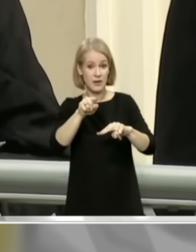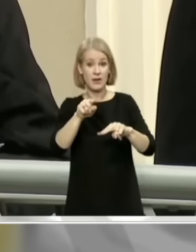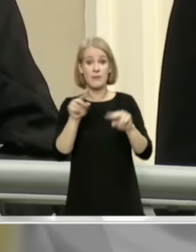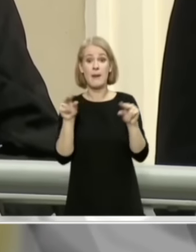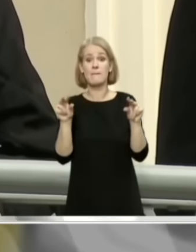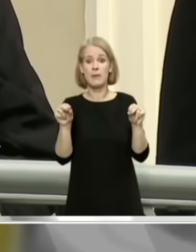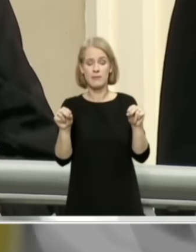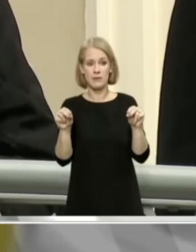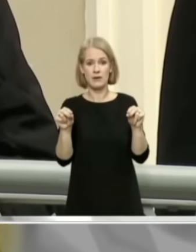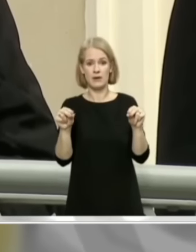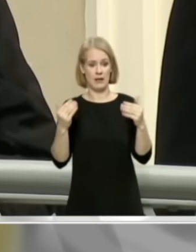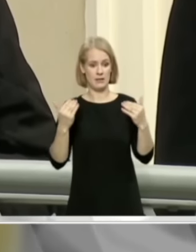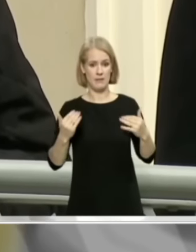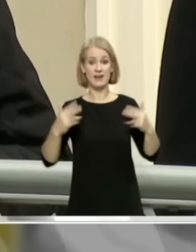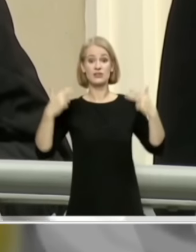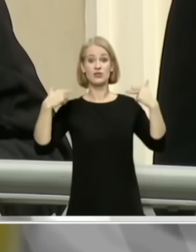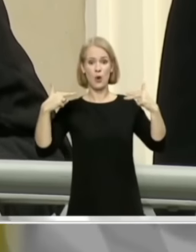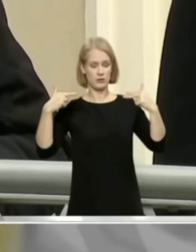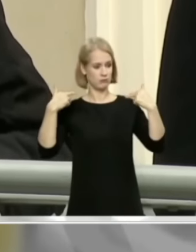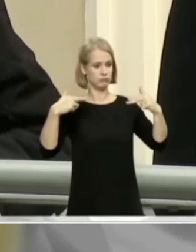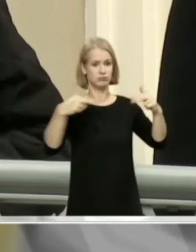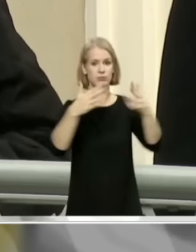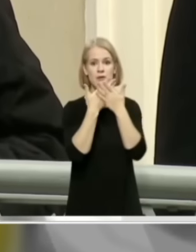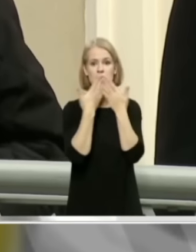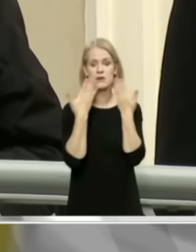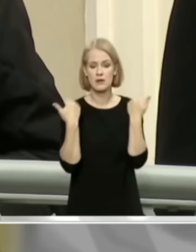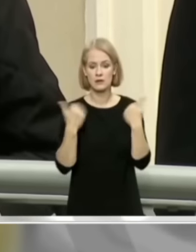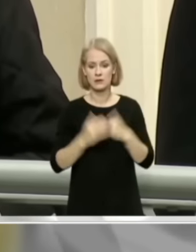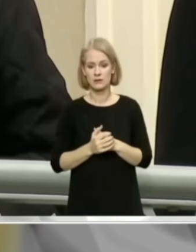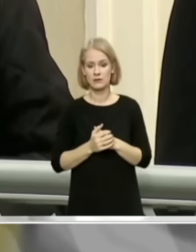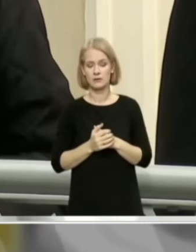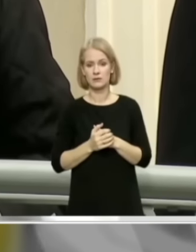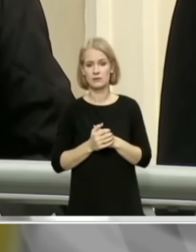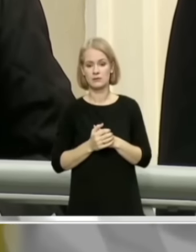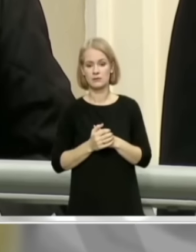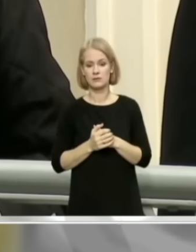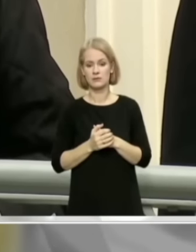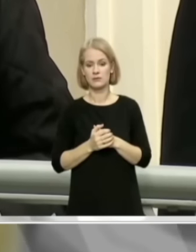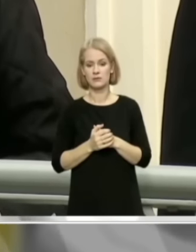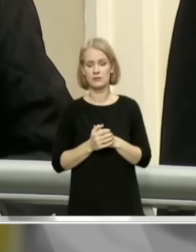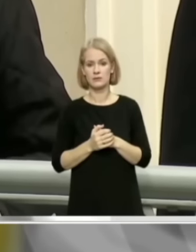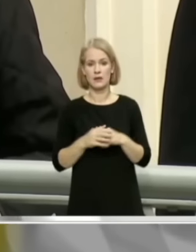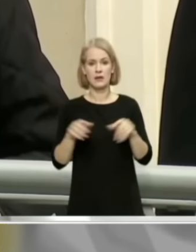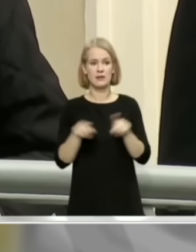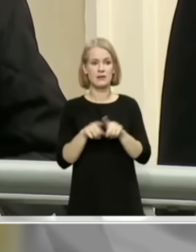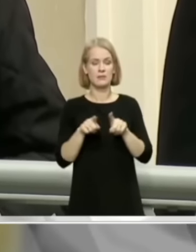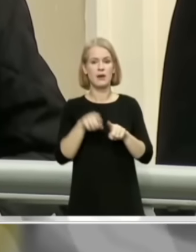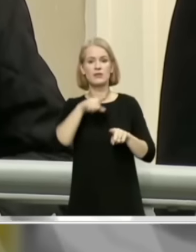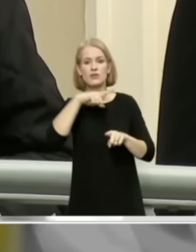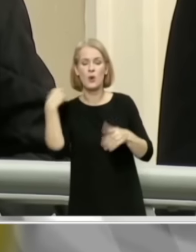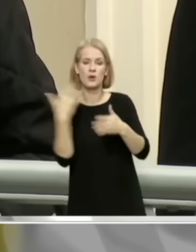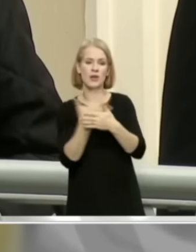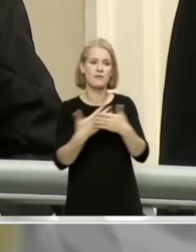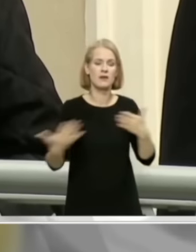nebombarduoja, dar neužleido milijonų skėrių.